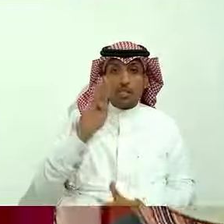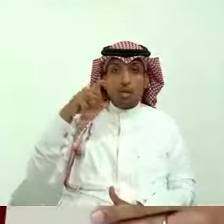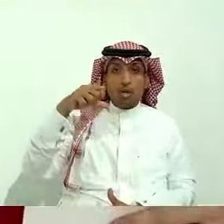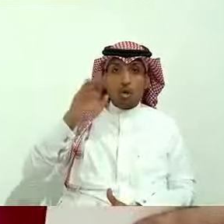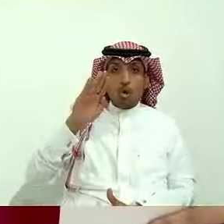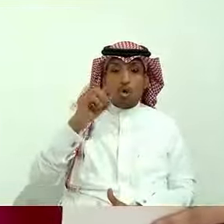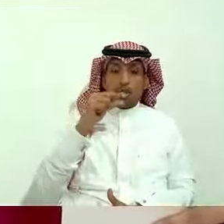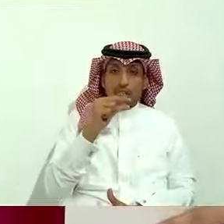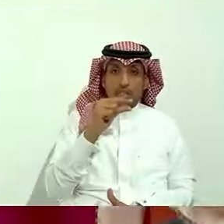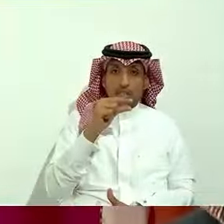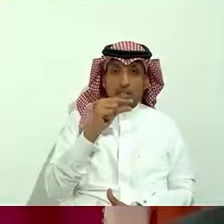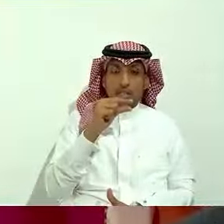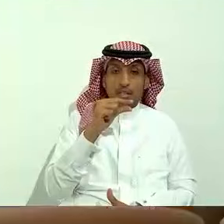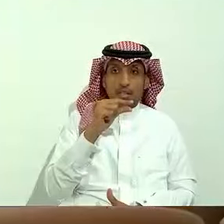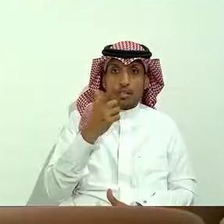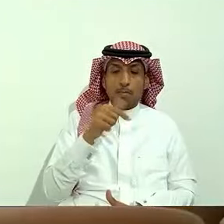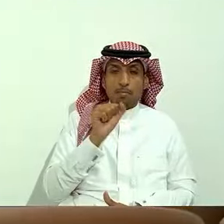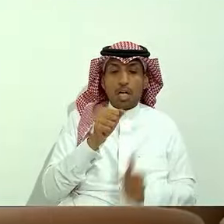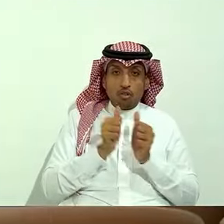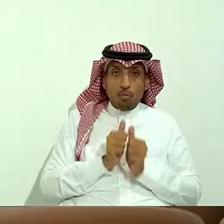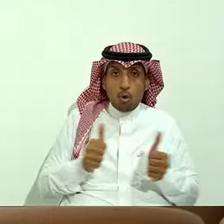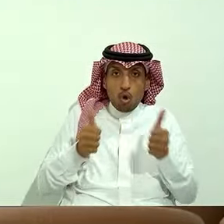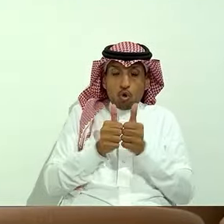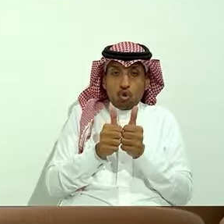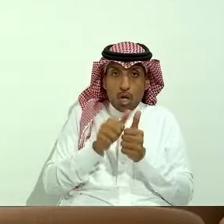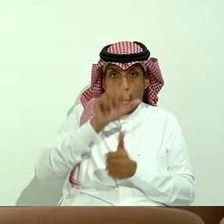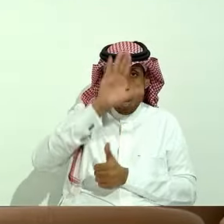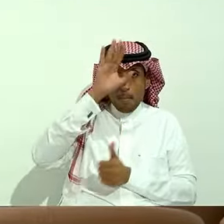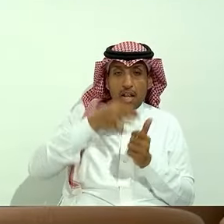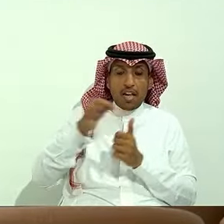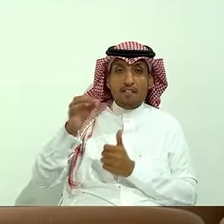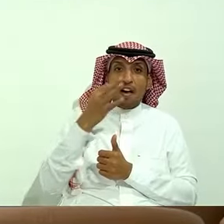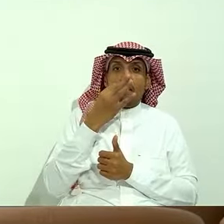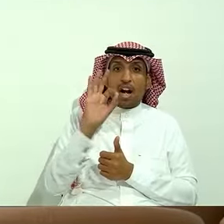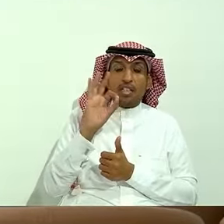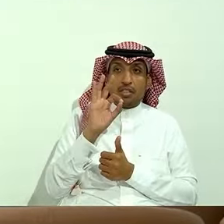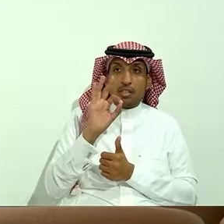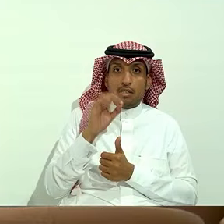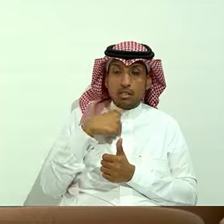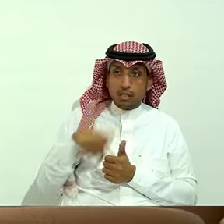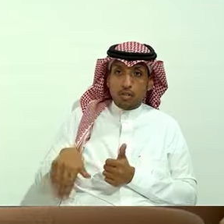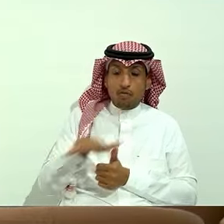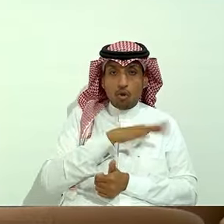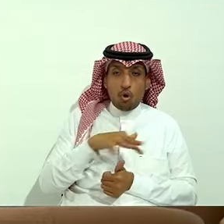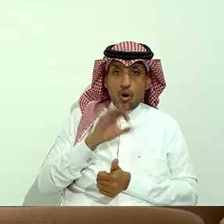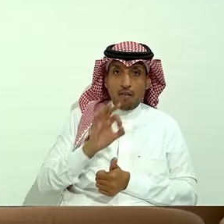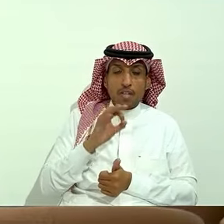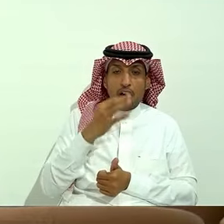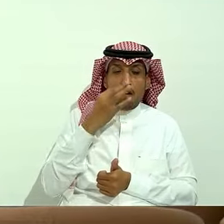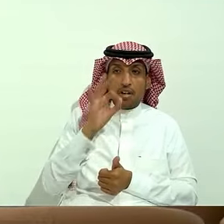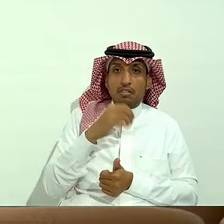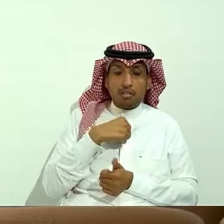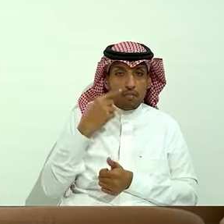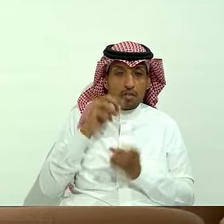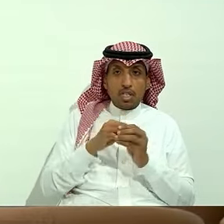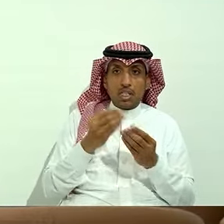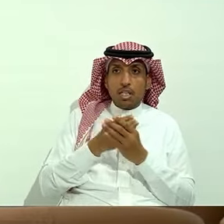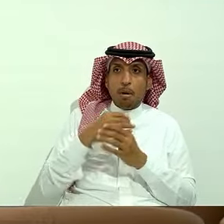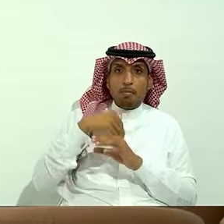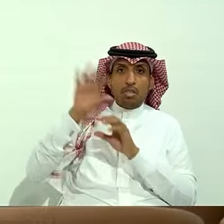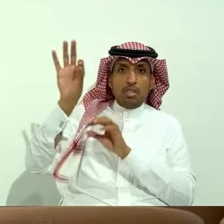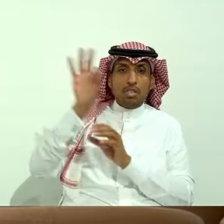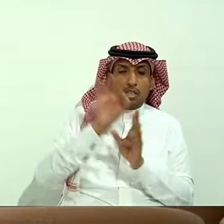من العوائل الملكية أو الأرستقراطية في فرنسا مثلا. إحنا الحين كلنا عندنا فساتين فيها كورسيت فيها، فصارت جزء من